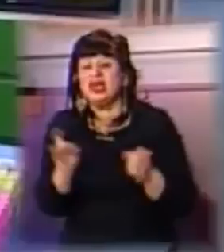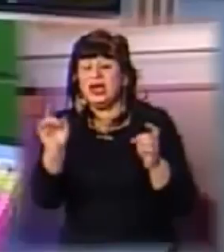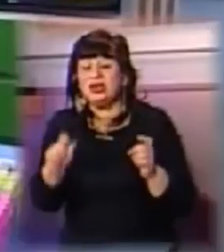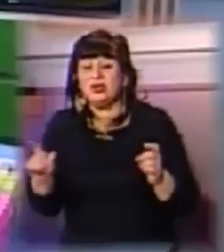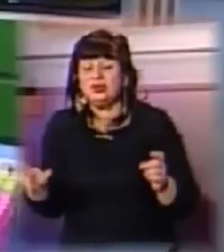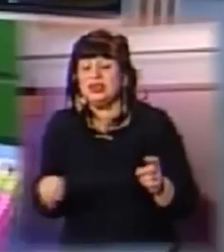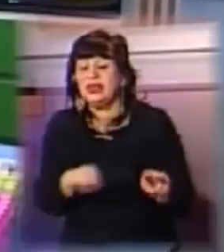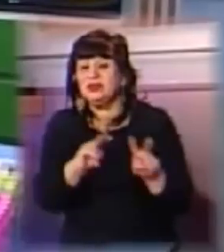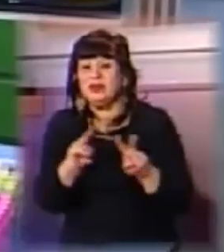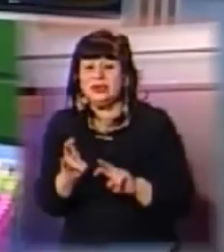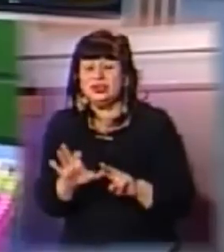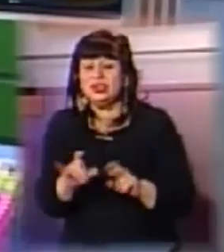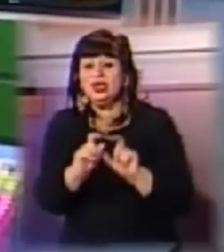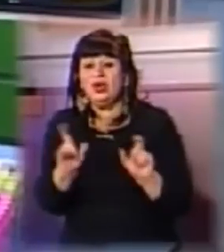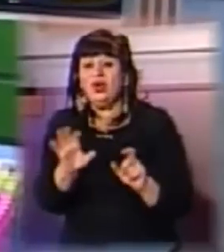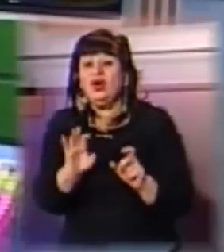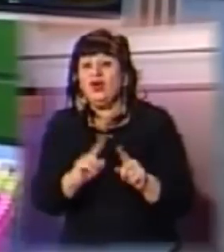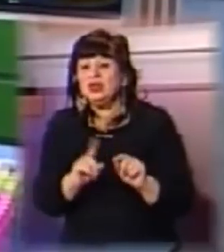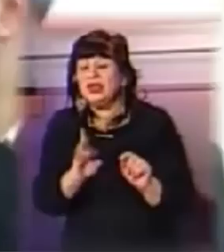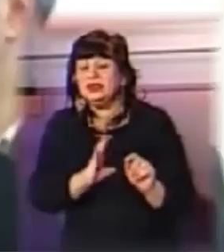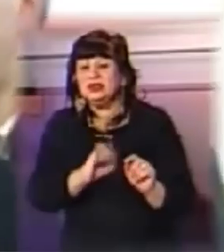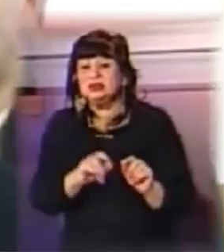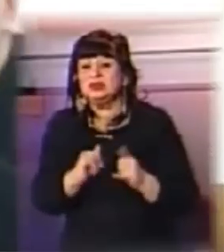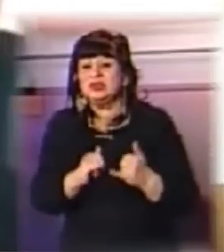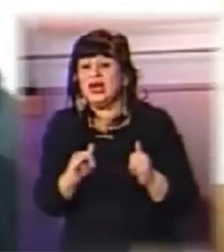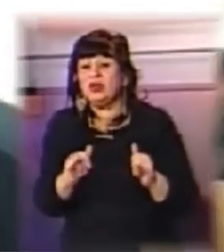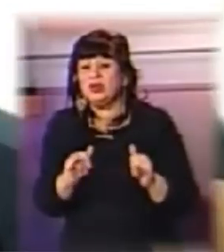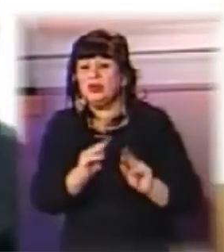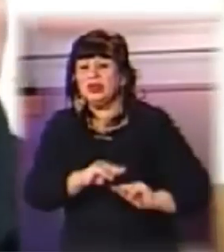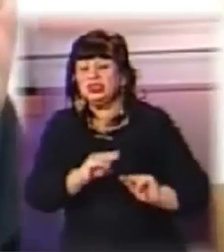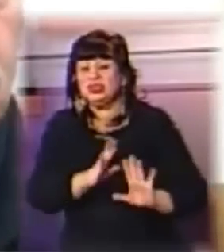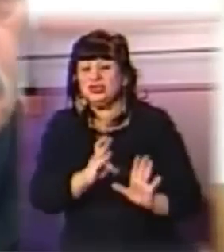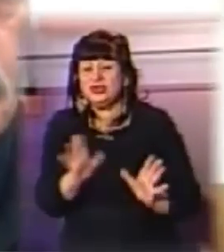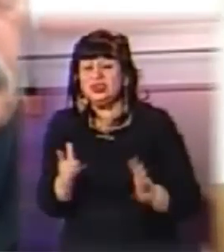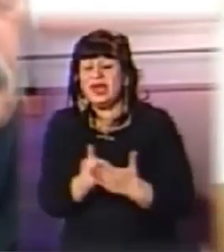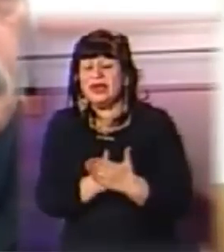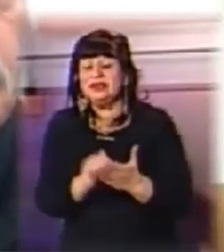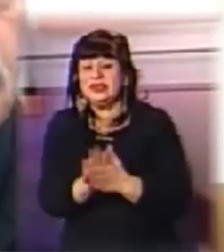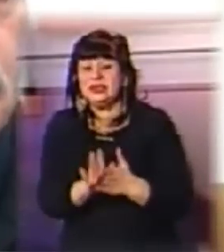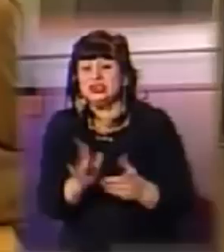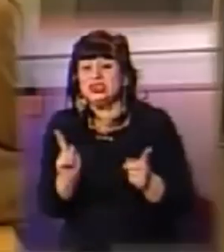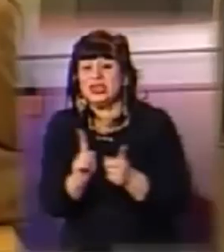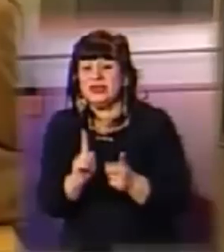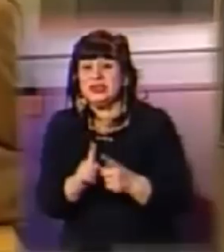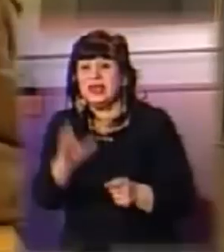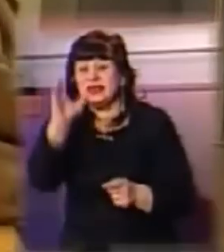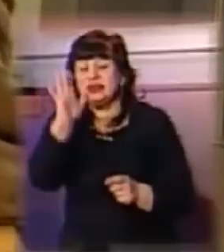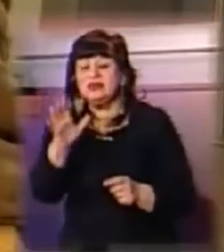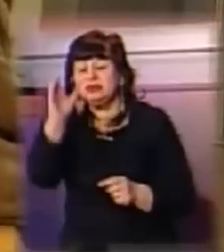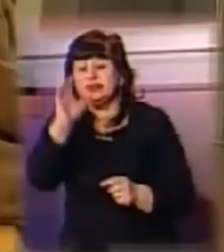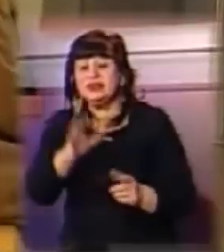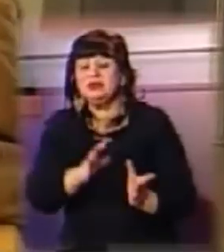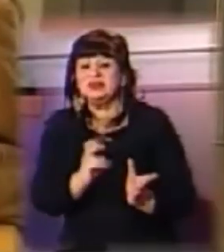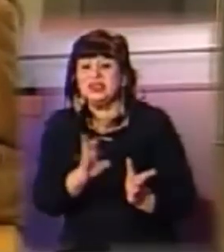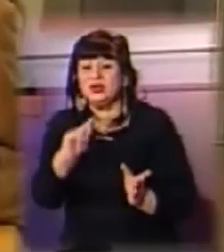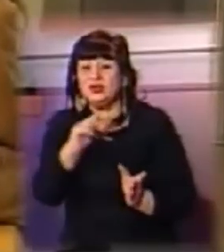registrebi daatvalieres da uzqobebshi online momsakhurebis sferoshi danerkil siakhleebs gaatsden. Uzqoba stumrebma shekhurebi ganatlebisa da metsnierebis aseve ekonomikisa